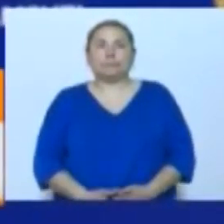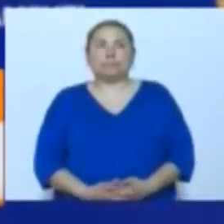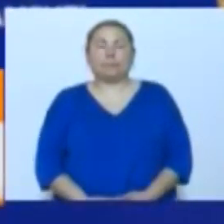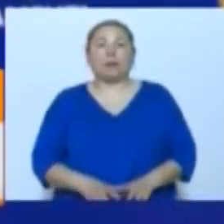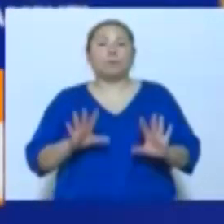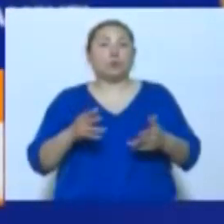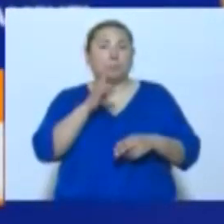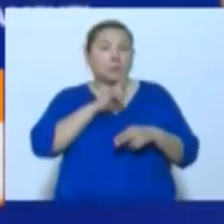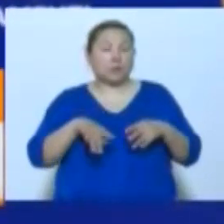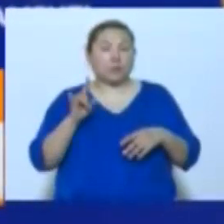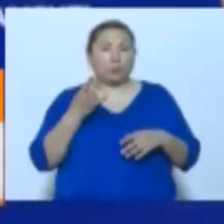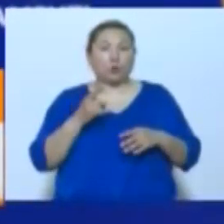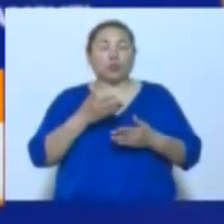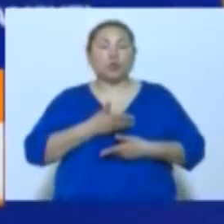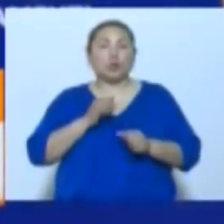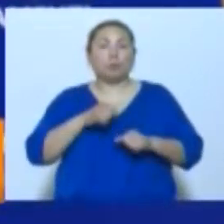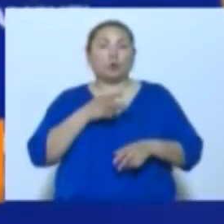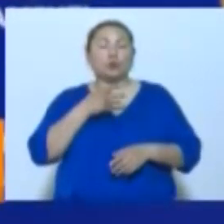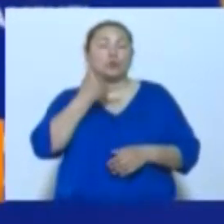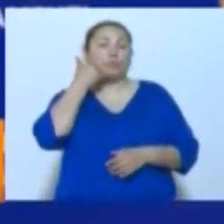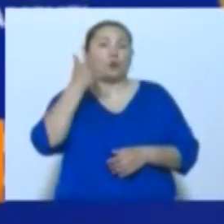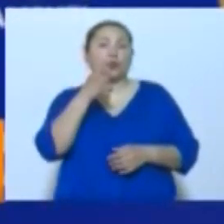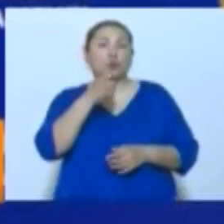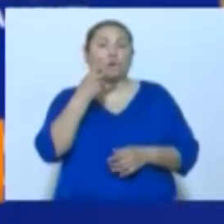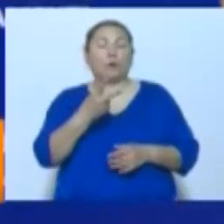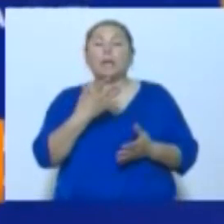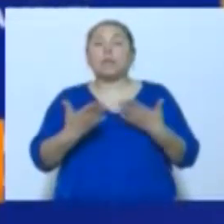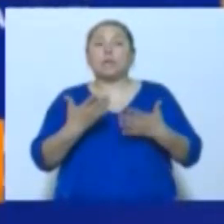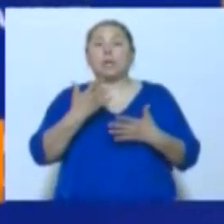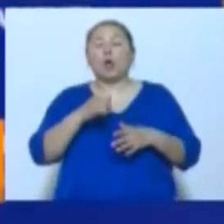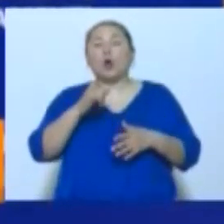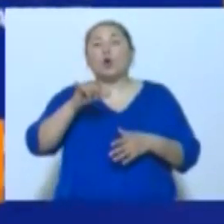В случае потери ребенка жители могут обратиться по номеру 102 или участковый